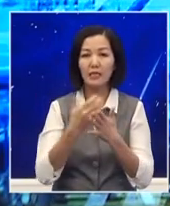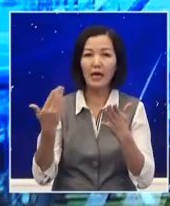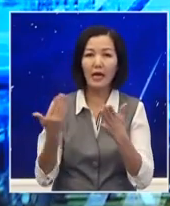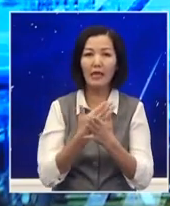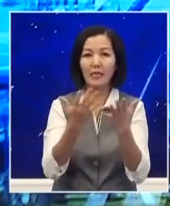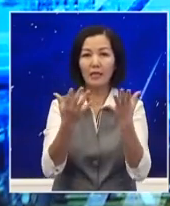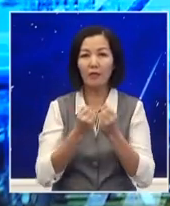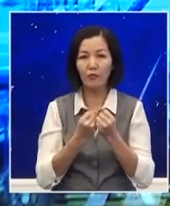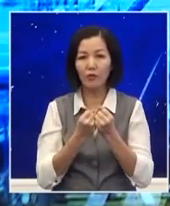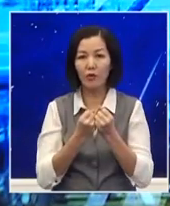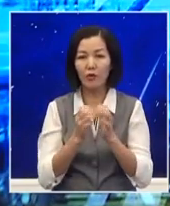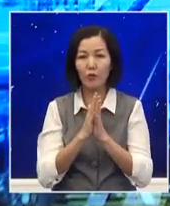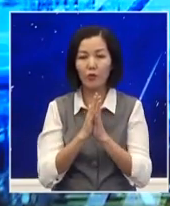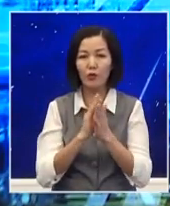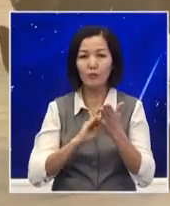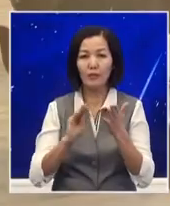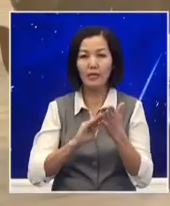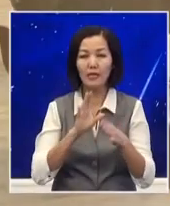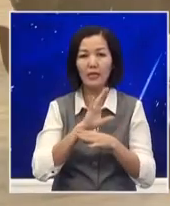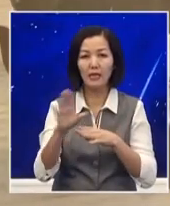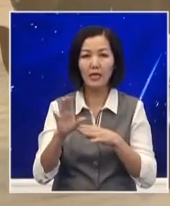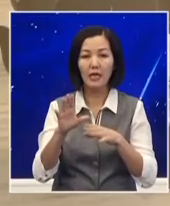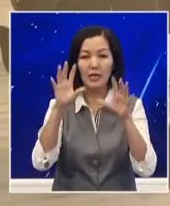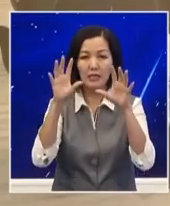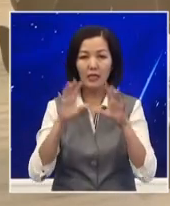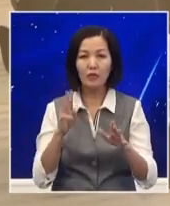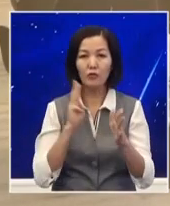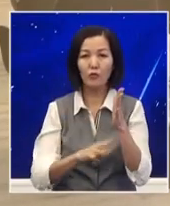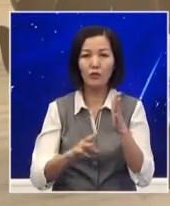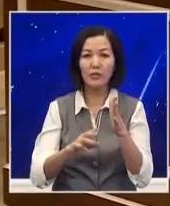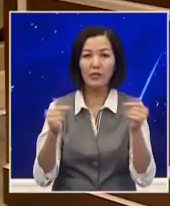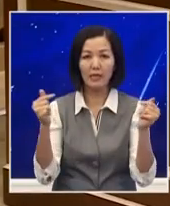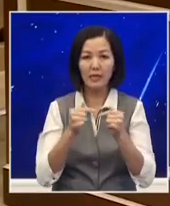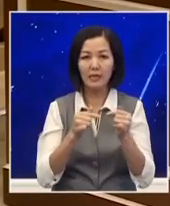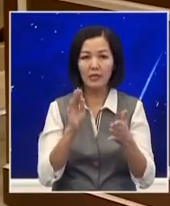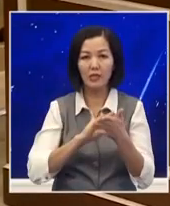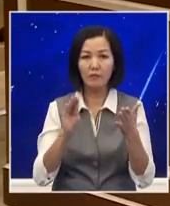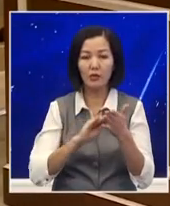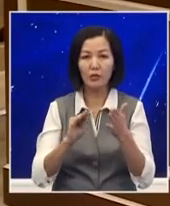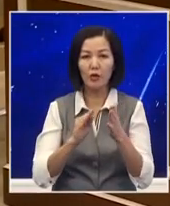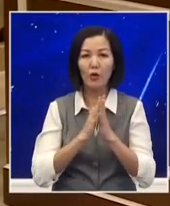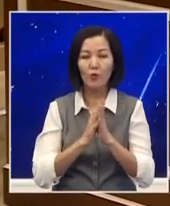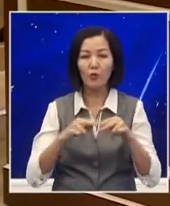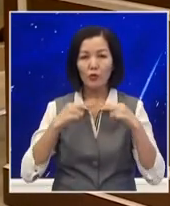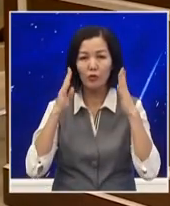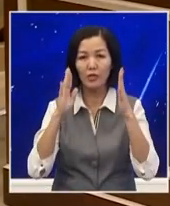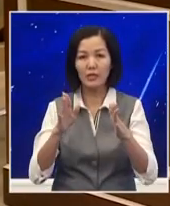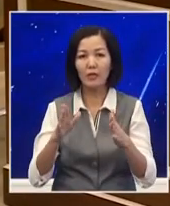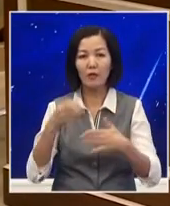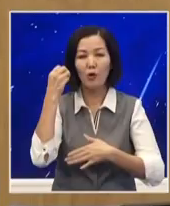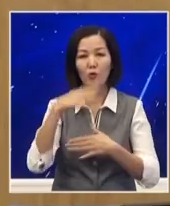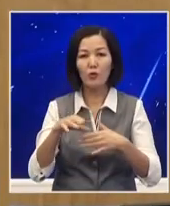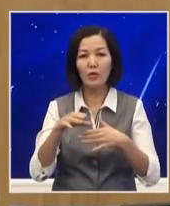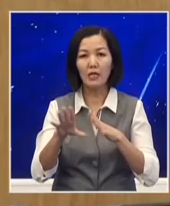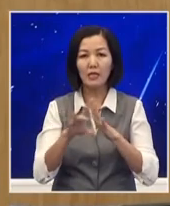алуға туралы өтініш білдірген. Конституциялық заңның 90-шы бабына сәйкес Азаматтың жазбаша өтініші ескеріліп,